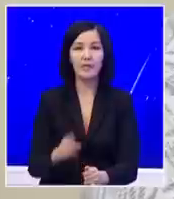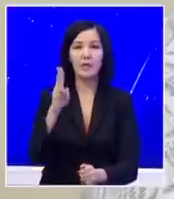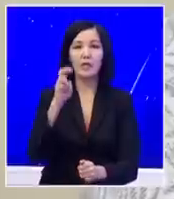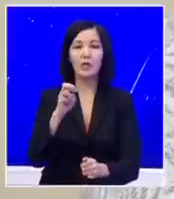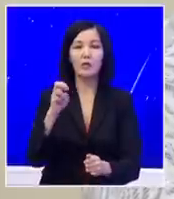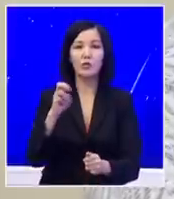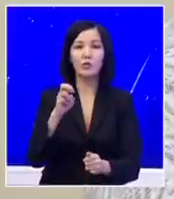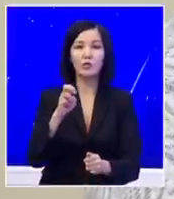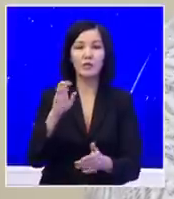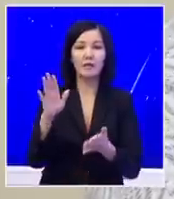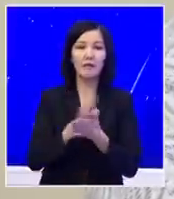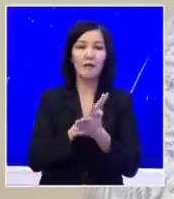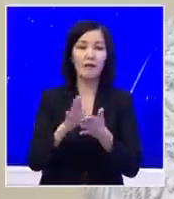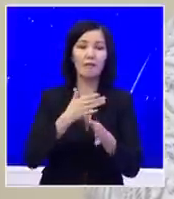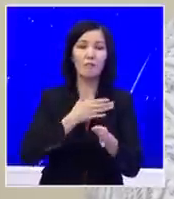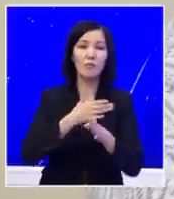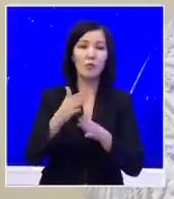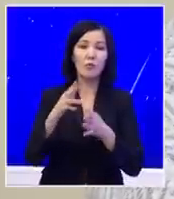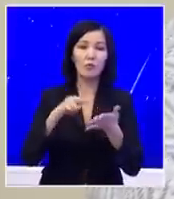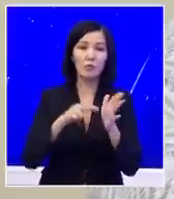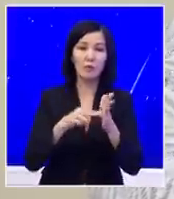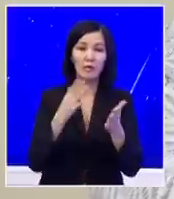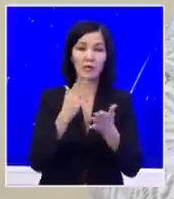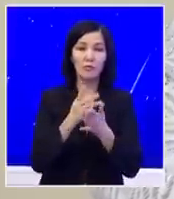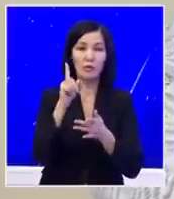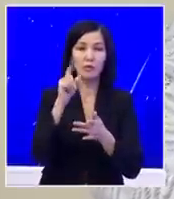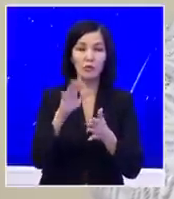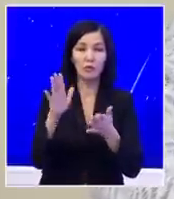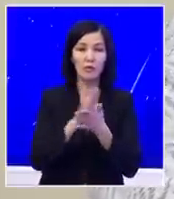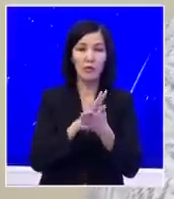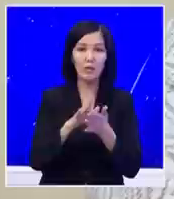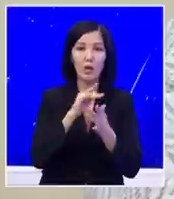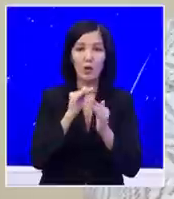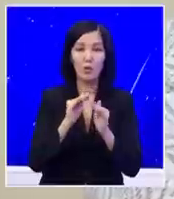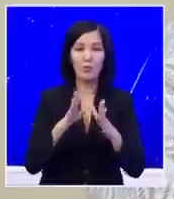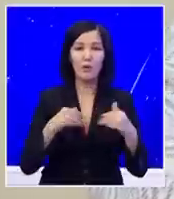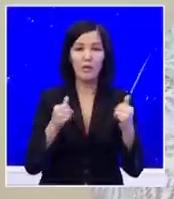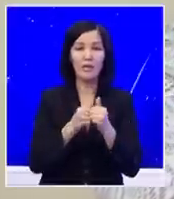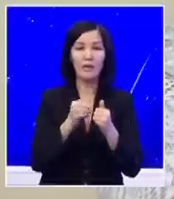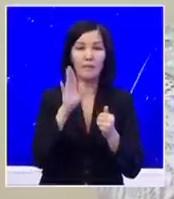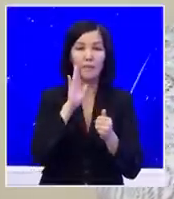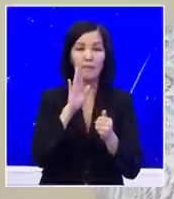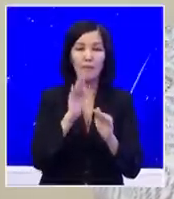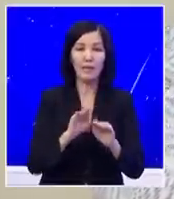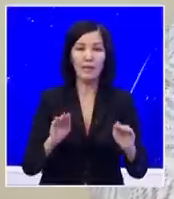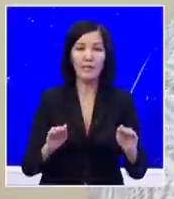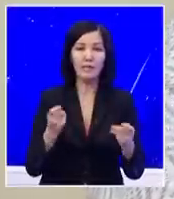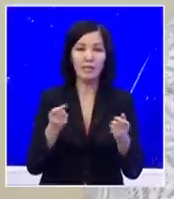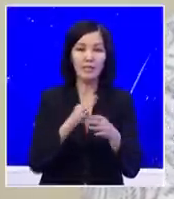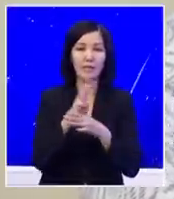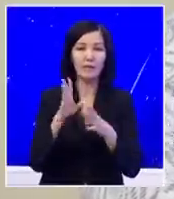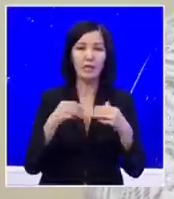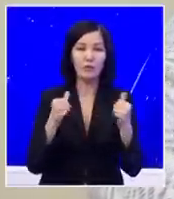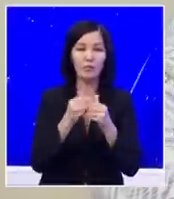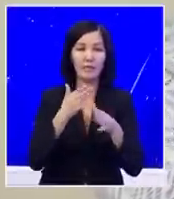200 грант беру жоспарлануда. Оның ішінде 100 грант көп балалы отбасын балалары және аз қамтылған отбасын балалары